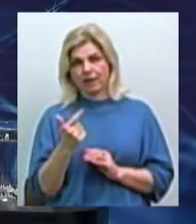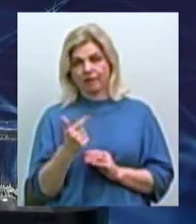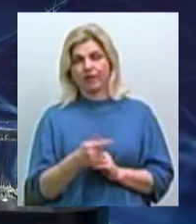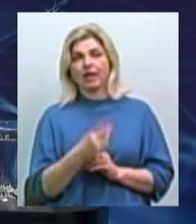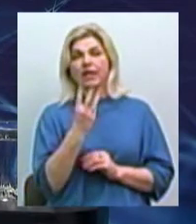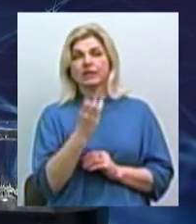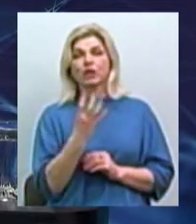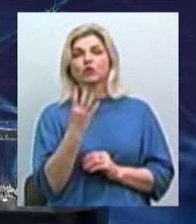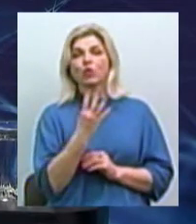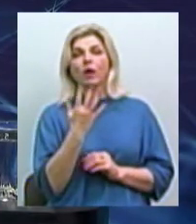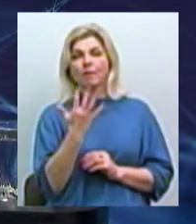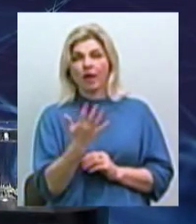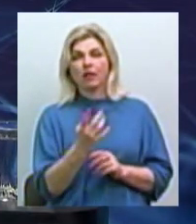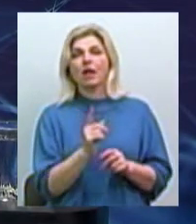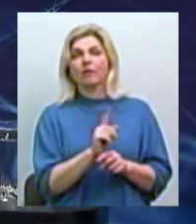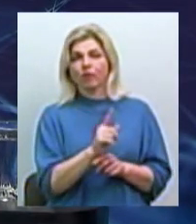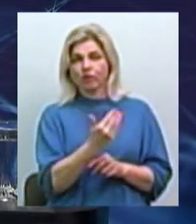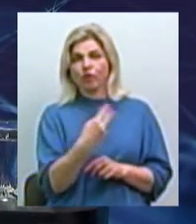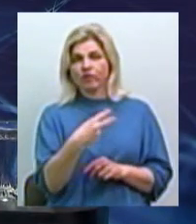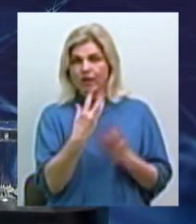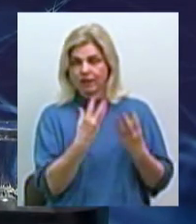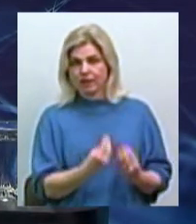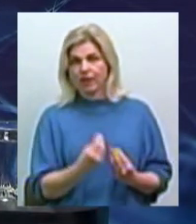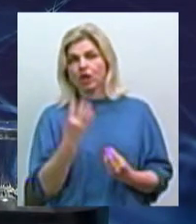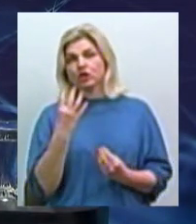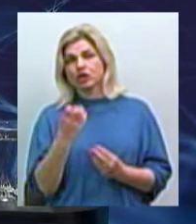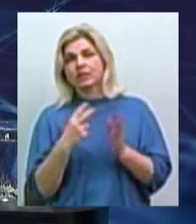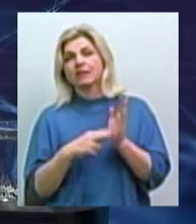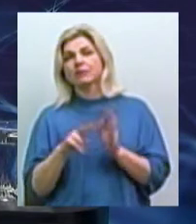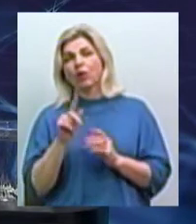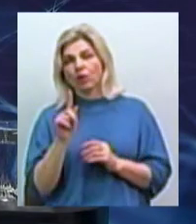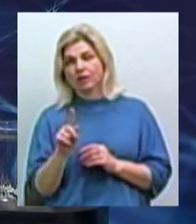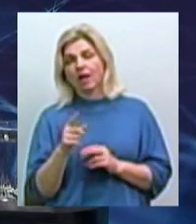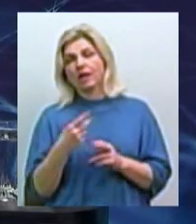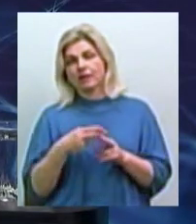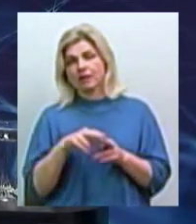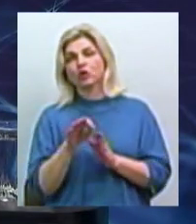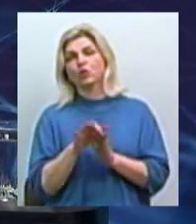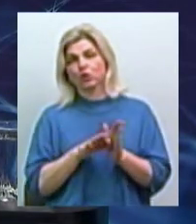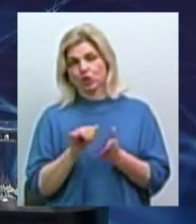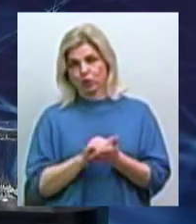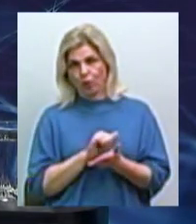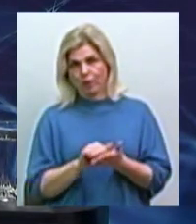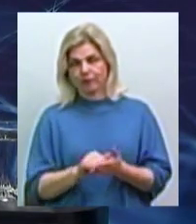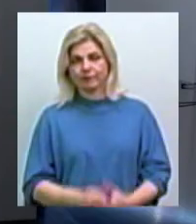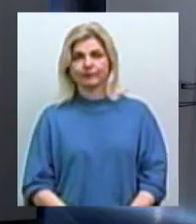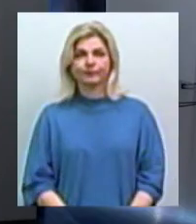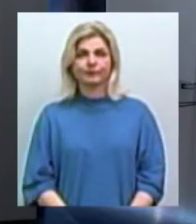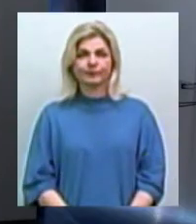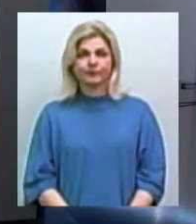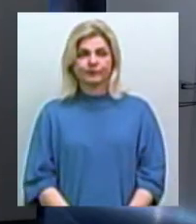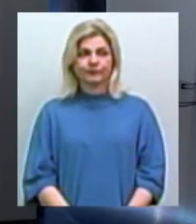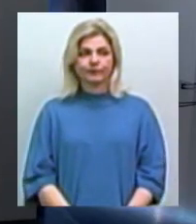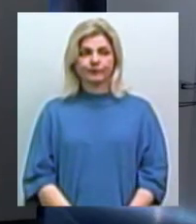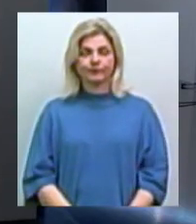це регламентовані документи, 471 гривня – це термінові документи. Оксана, а що